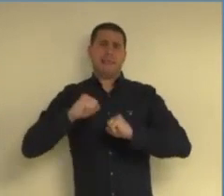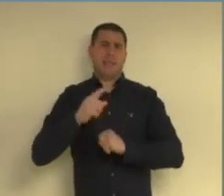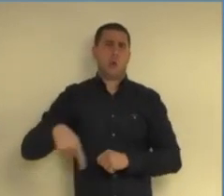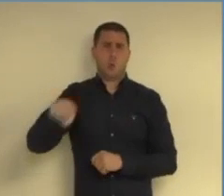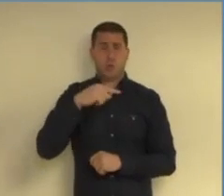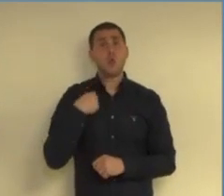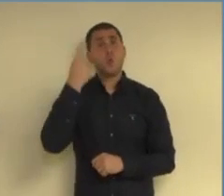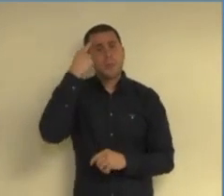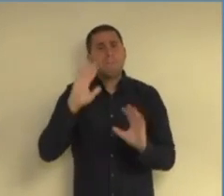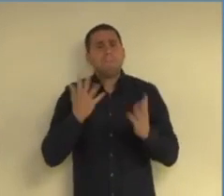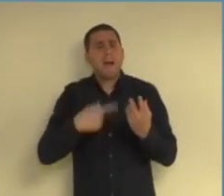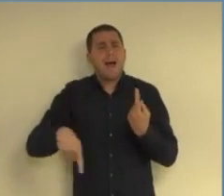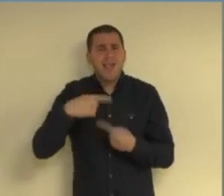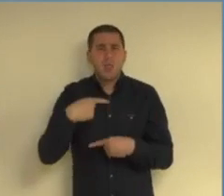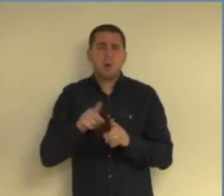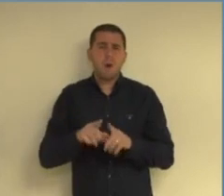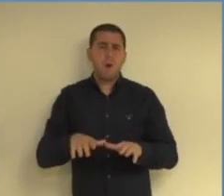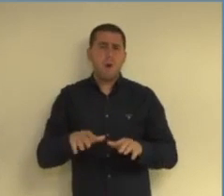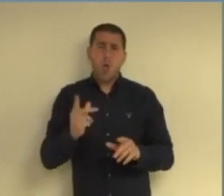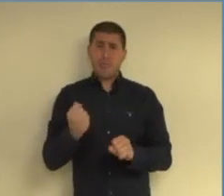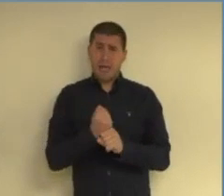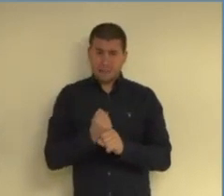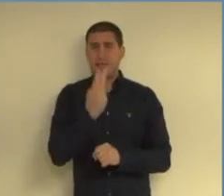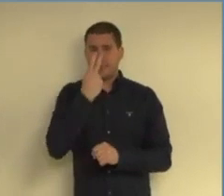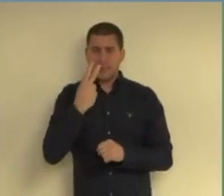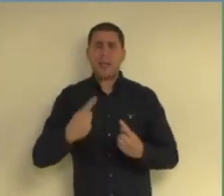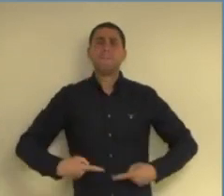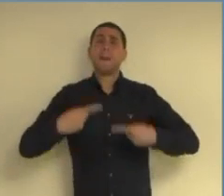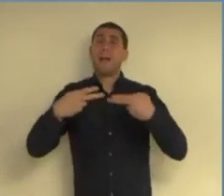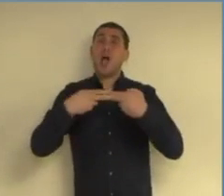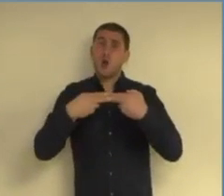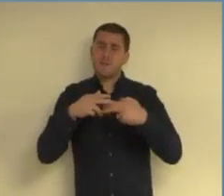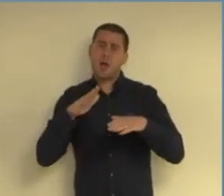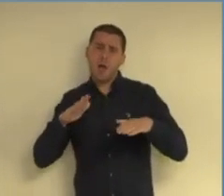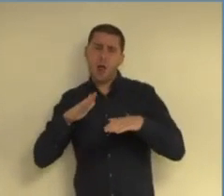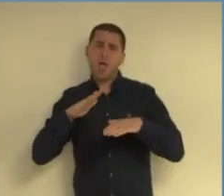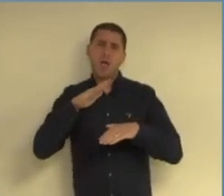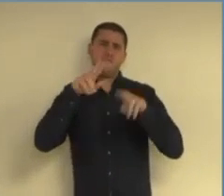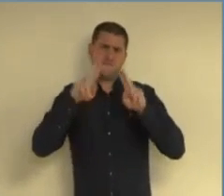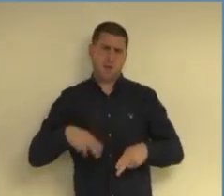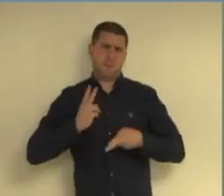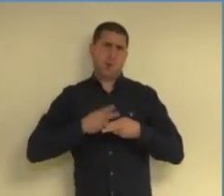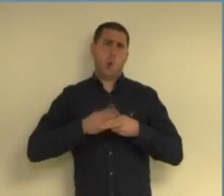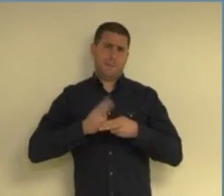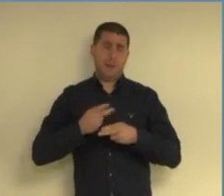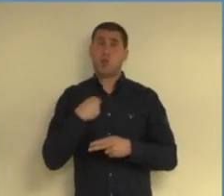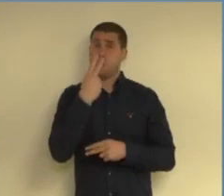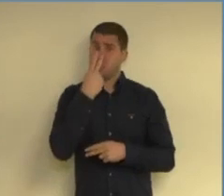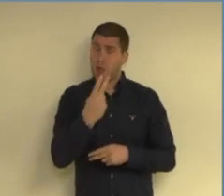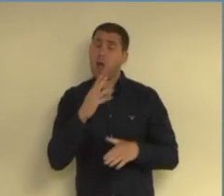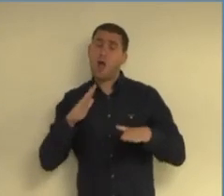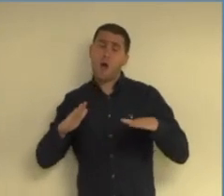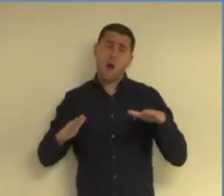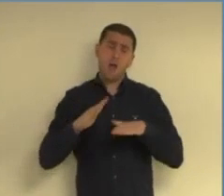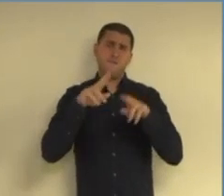אנחנו גם יודעים שמה שאנחנו לא נעשה, אנחנו נראה בימים הקרובים עלייה במספר החולים. אנחנו נראה